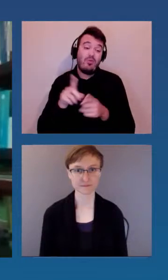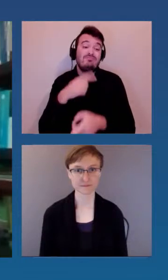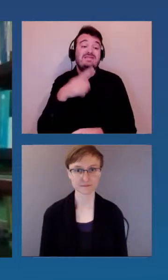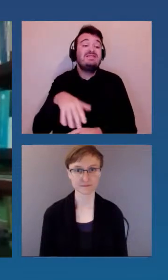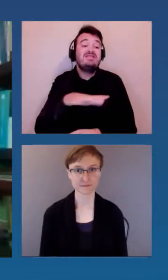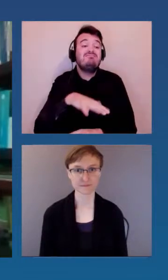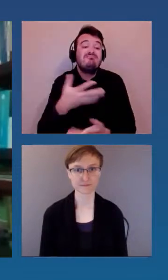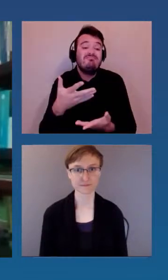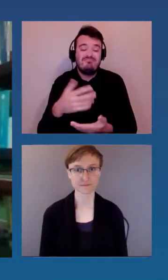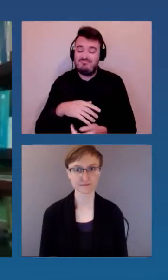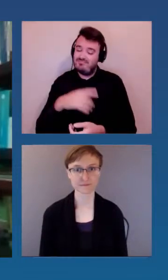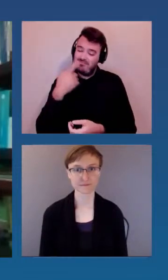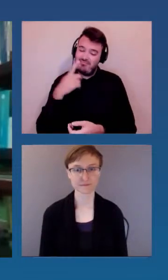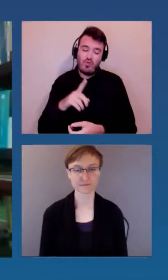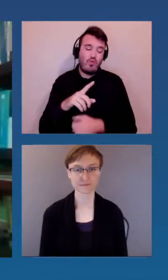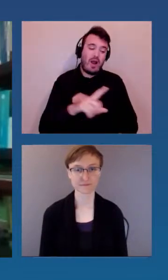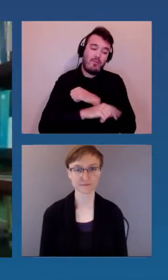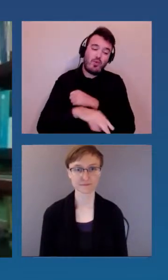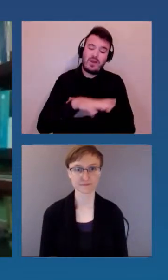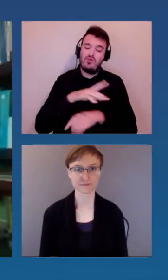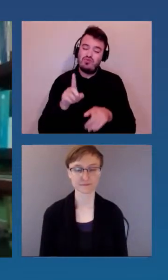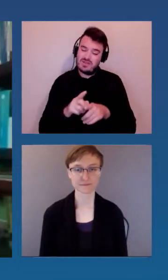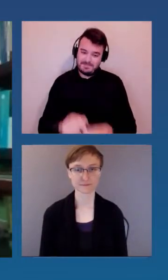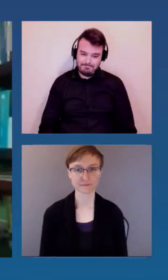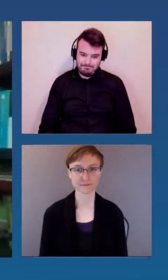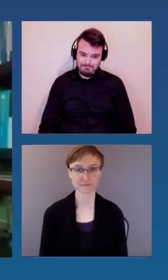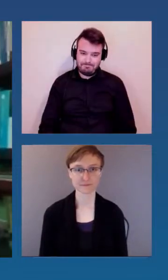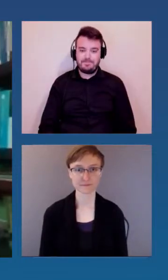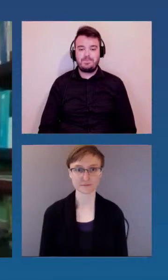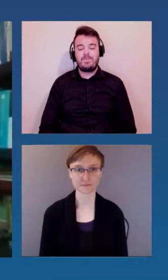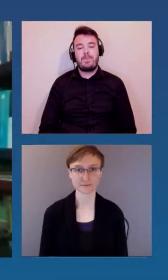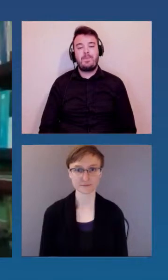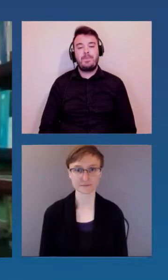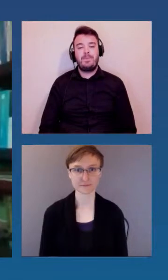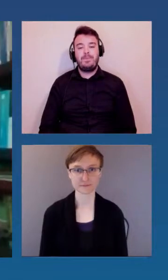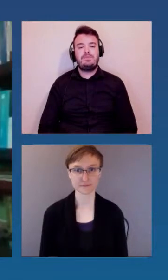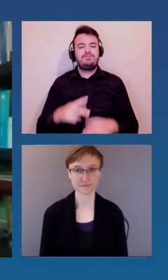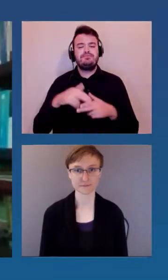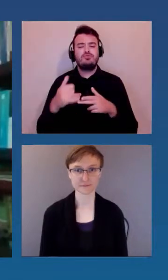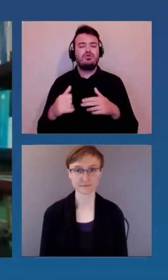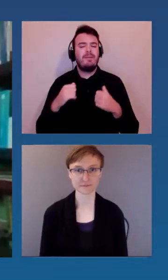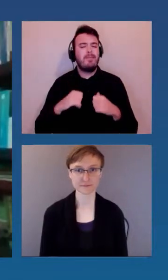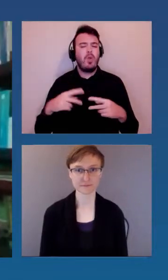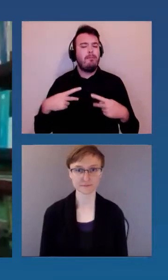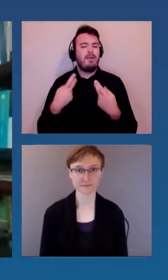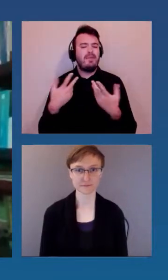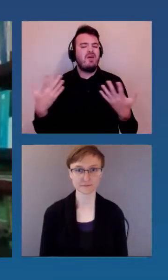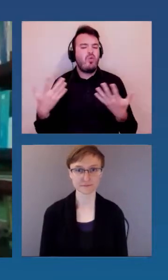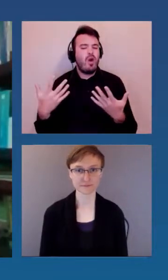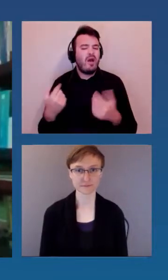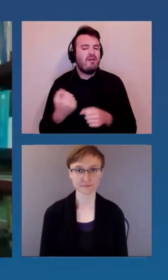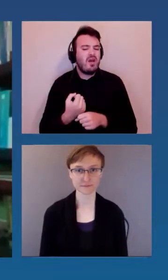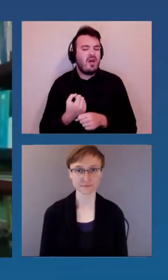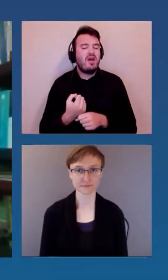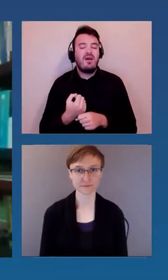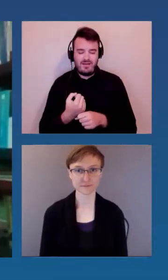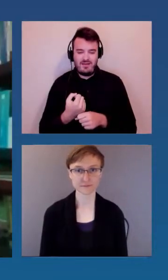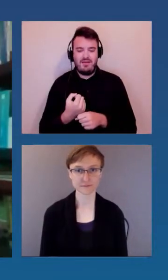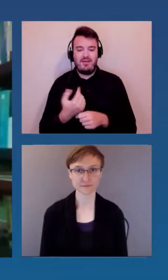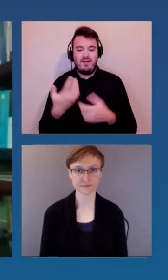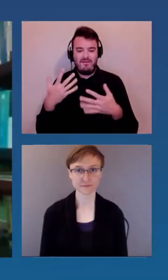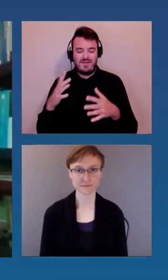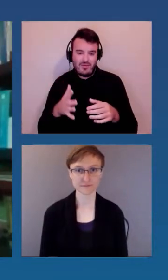Le projet pilote nous a grandement aidés. Ce que nous avons fait à l'été, le projet pilote que les institutions ont pu faire à l'été, nous ont permis de